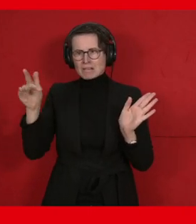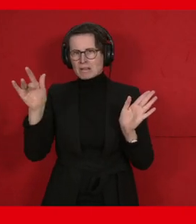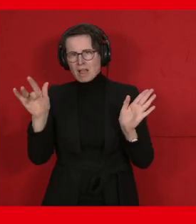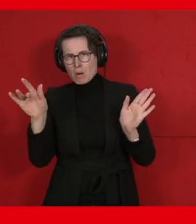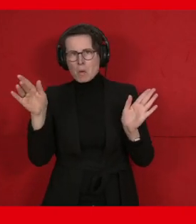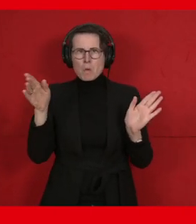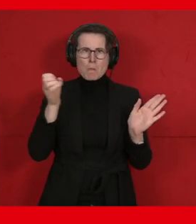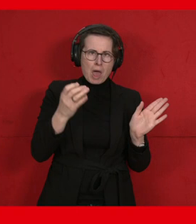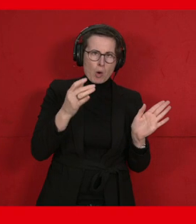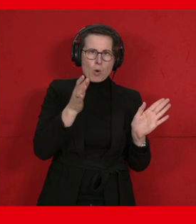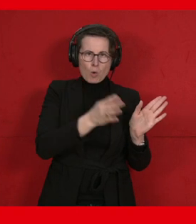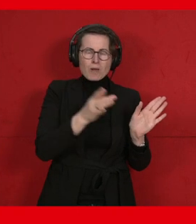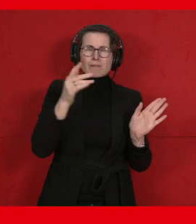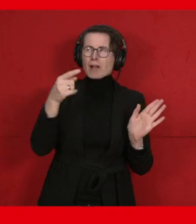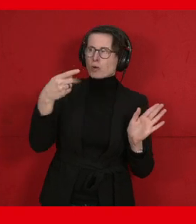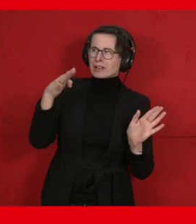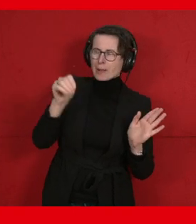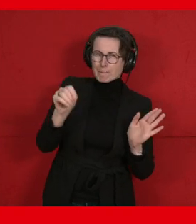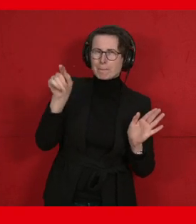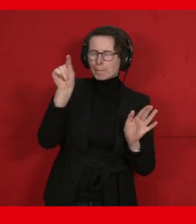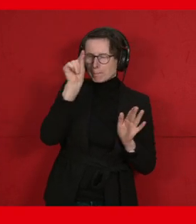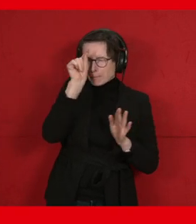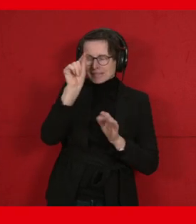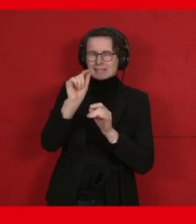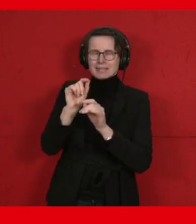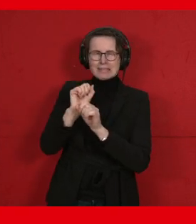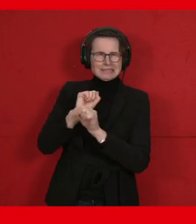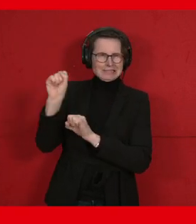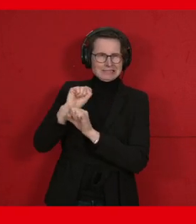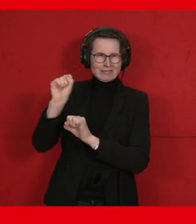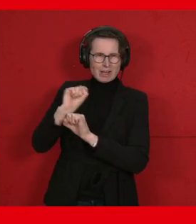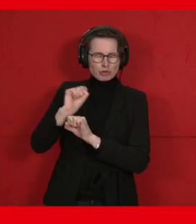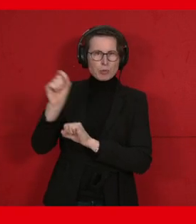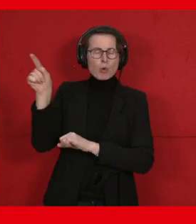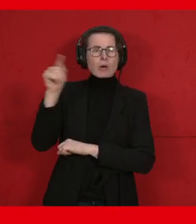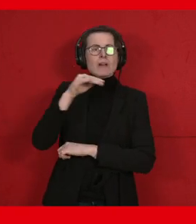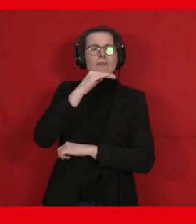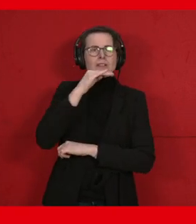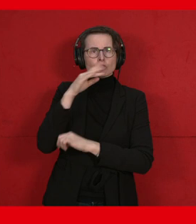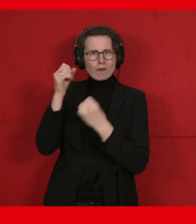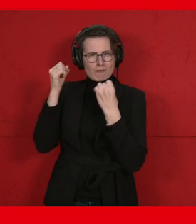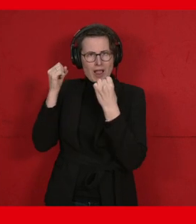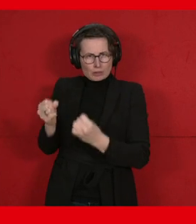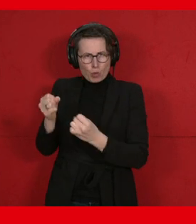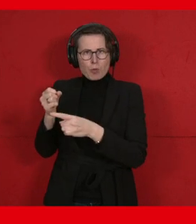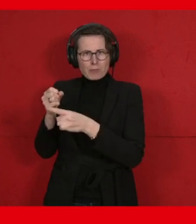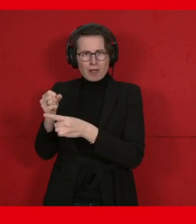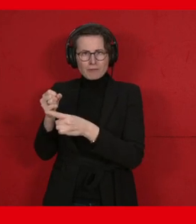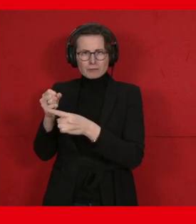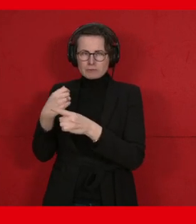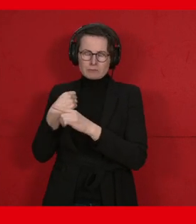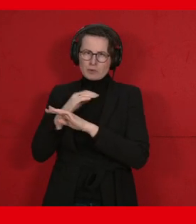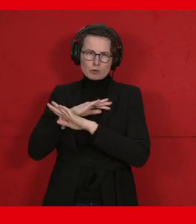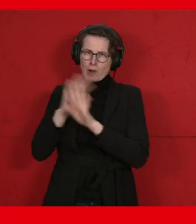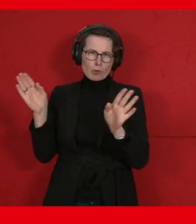Ich würde Frau Grimm an einer Stelle doch so leicht widersprechen wollen. Wasserstoff aus Atomkraft ist natürlich überhaupt